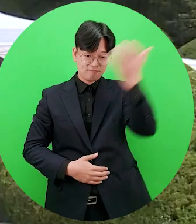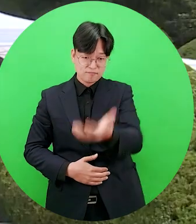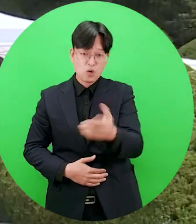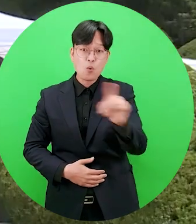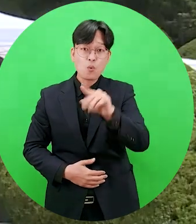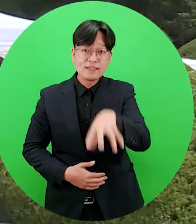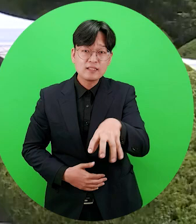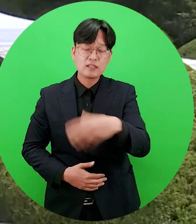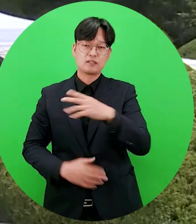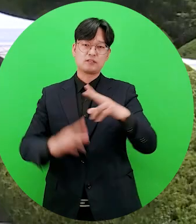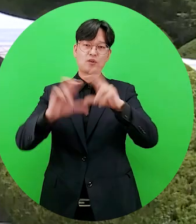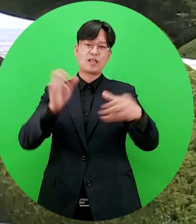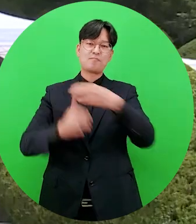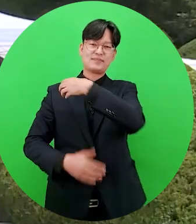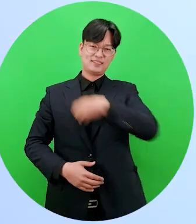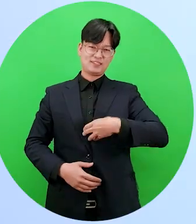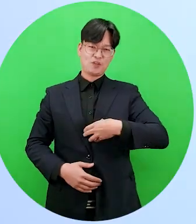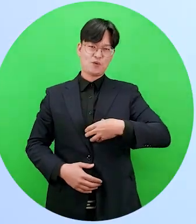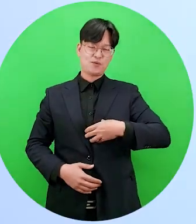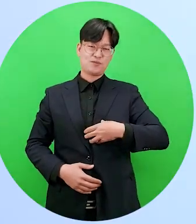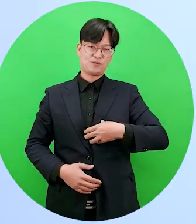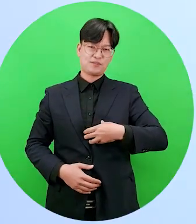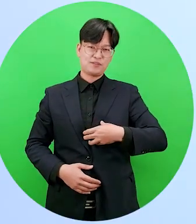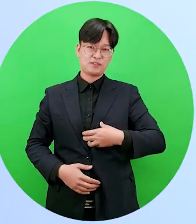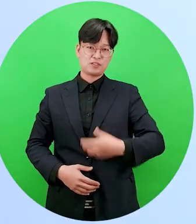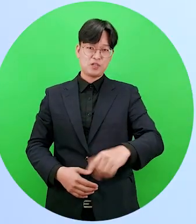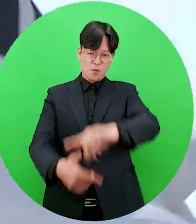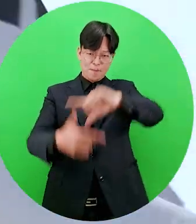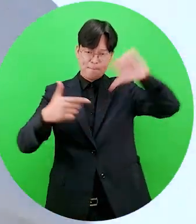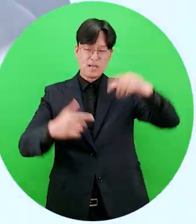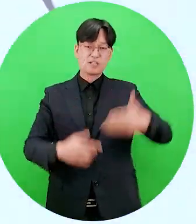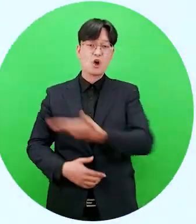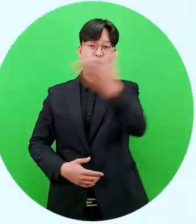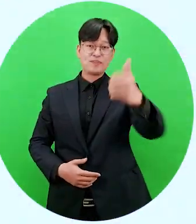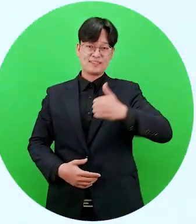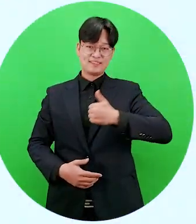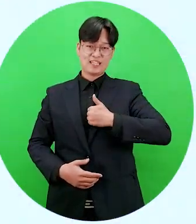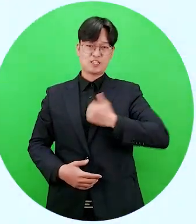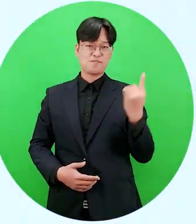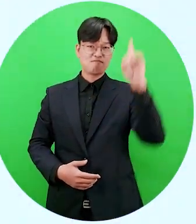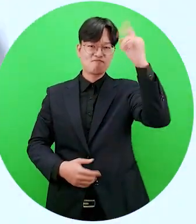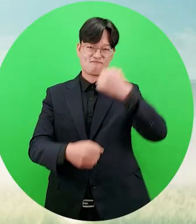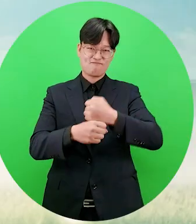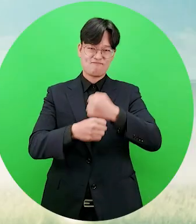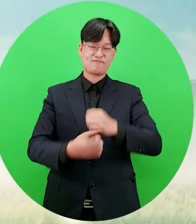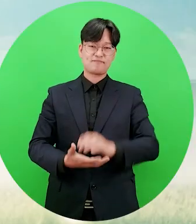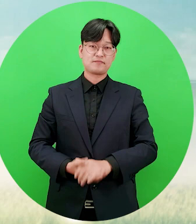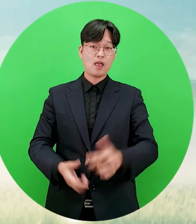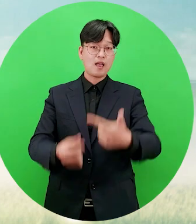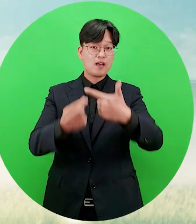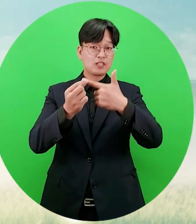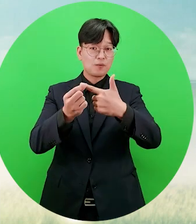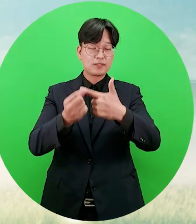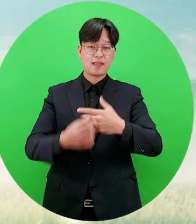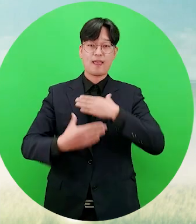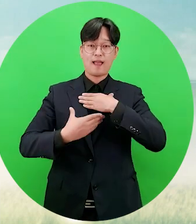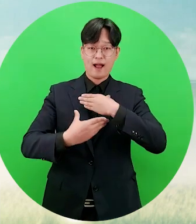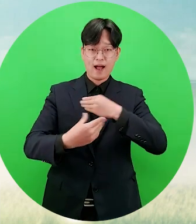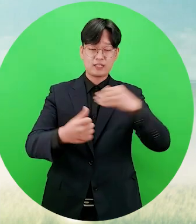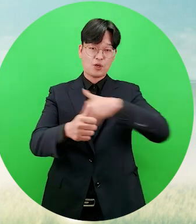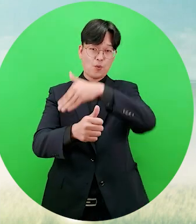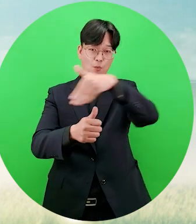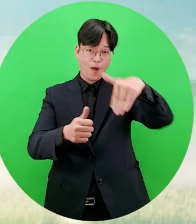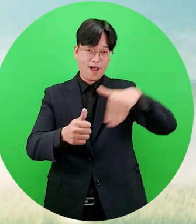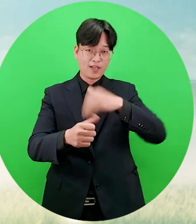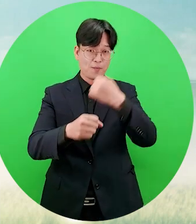건립하여 국가유공자의 명예와 자긍심을 높일 계획입니다. 여섯 번째, 안전한 환경을